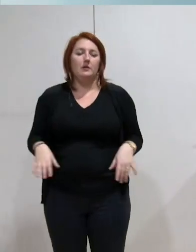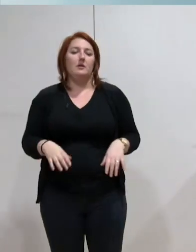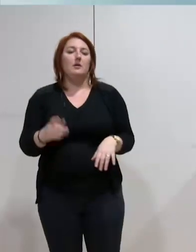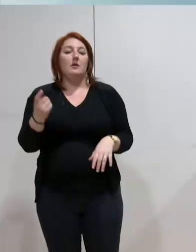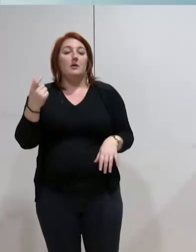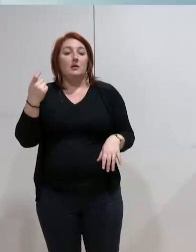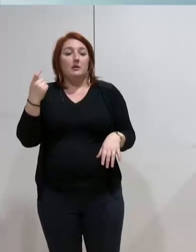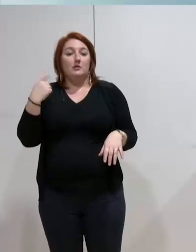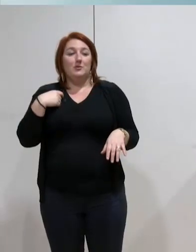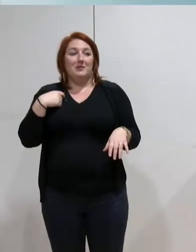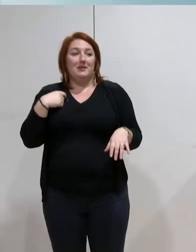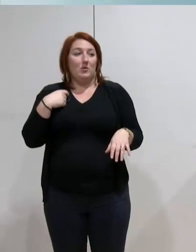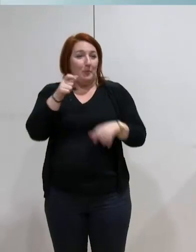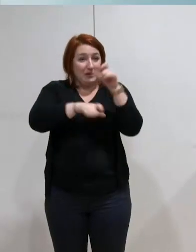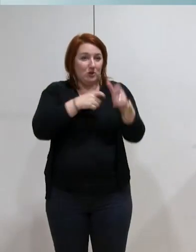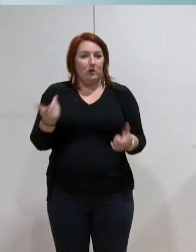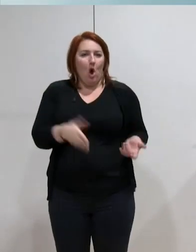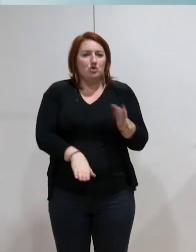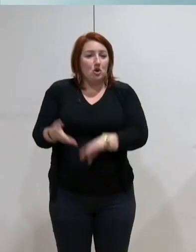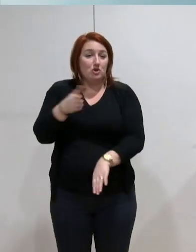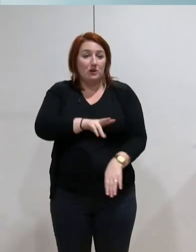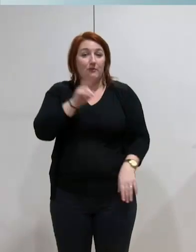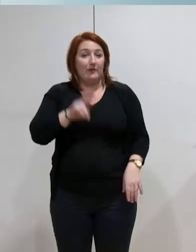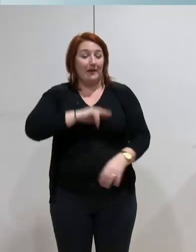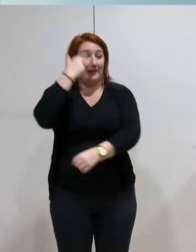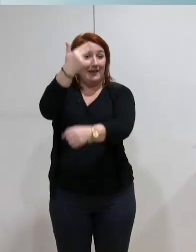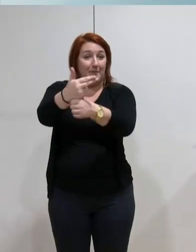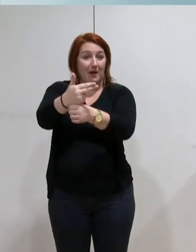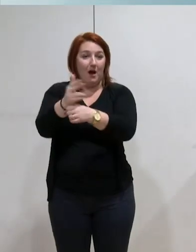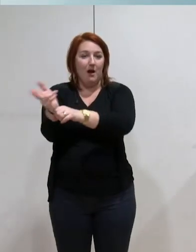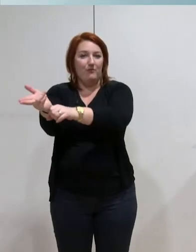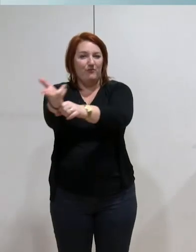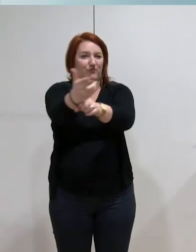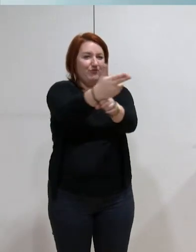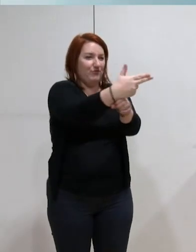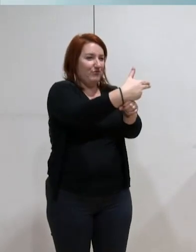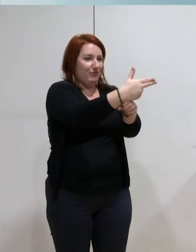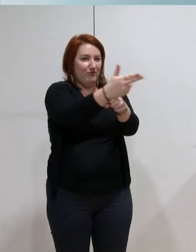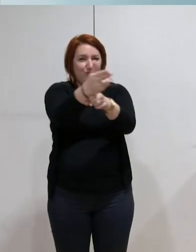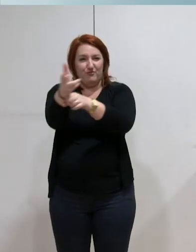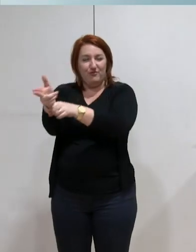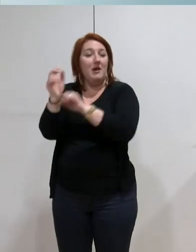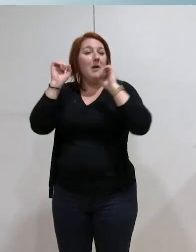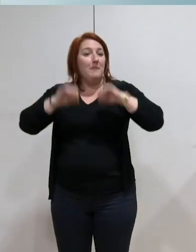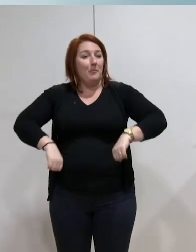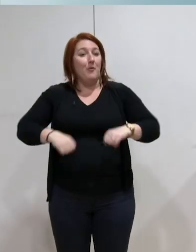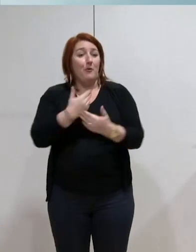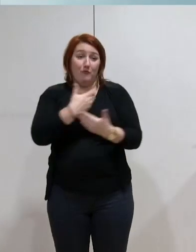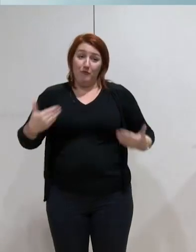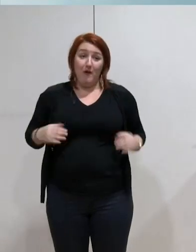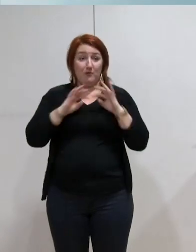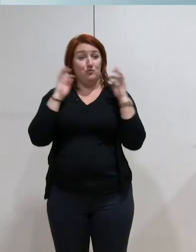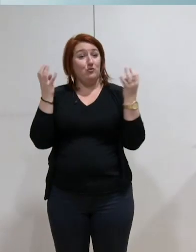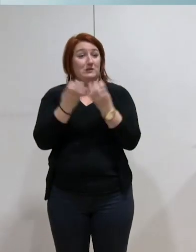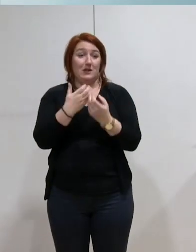adopté pour ceux qui sont en train de plier en fait la caméra vous balaye et en fait vous pouvez attendre la fin du conseil municipal et ça vous